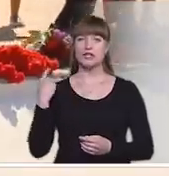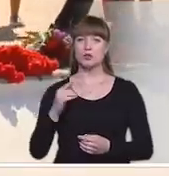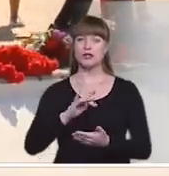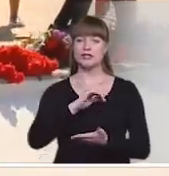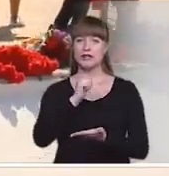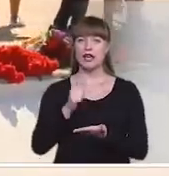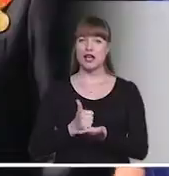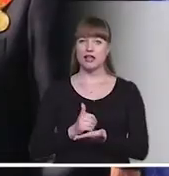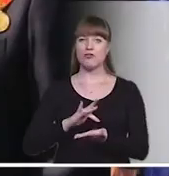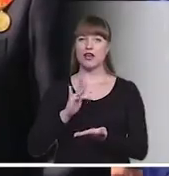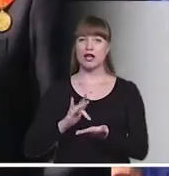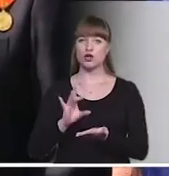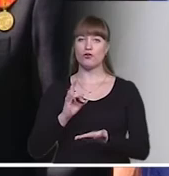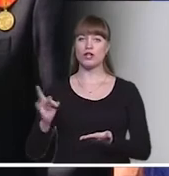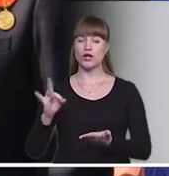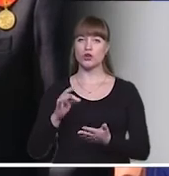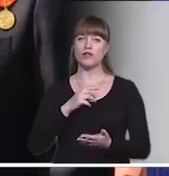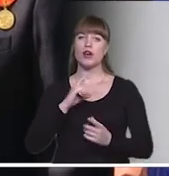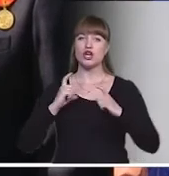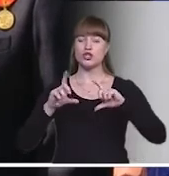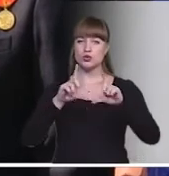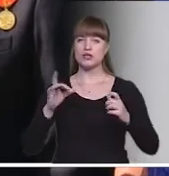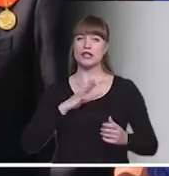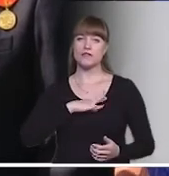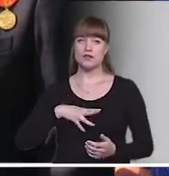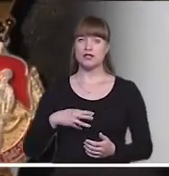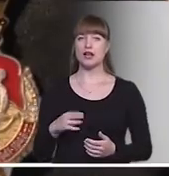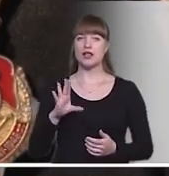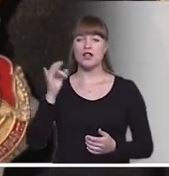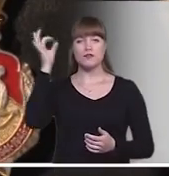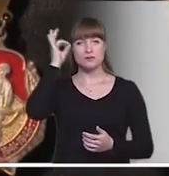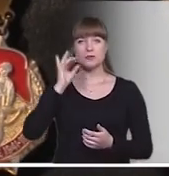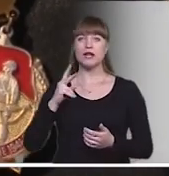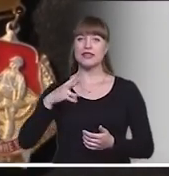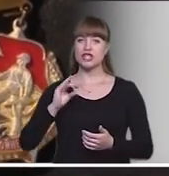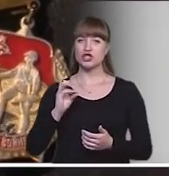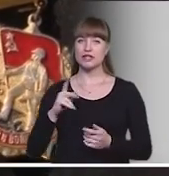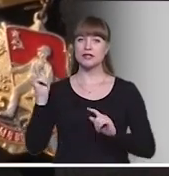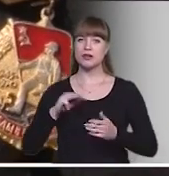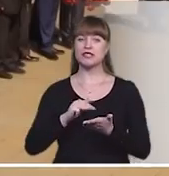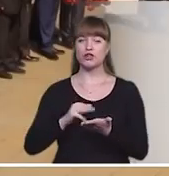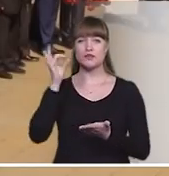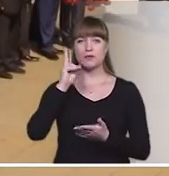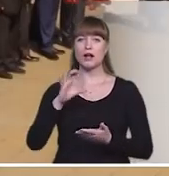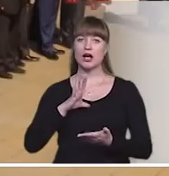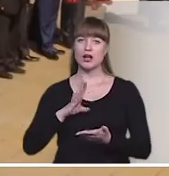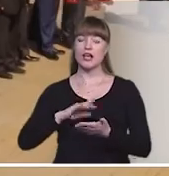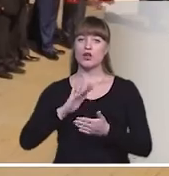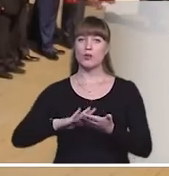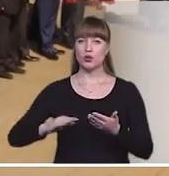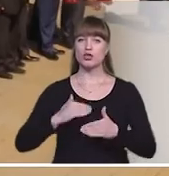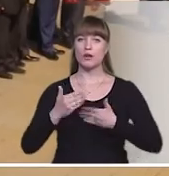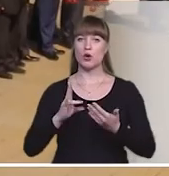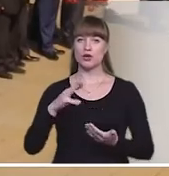и районов, студенты, кадеты, ветераны. Надежда Гриценко приехала из Таганрога. Вспоминает, как была ранена под Сталинградом, но продолжила поход на